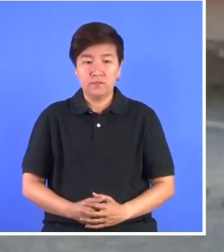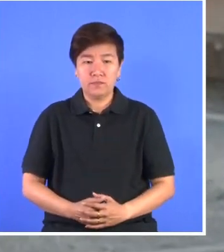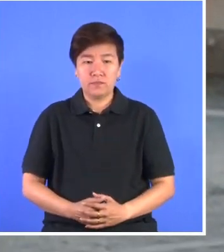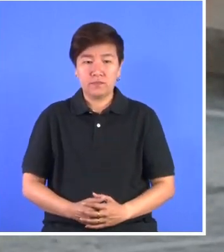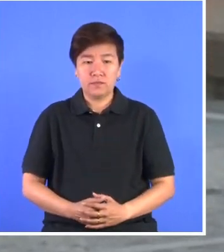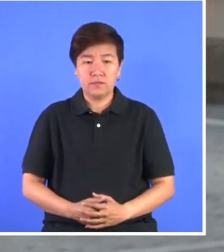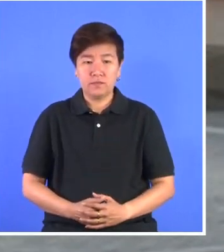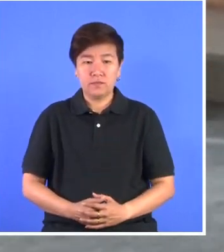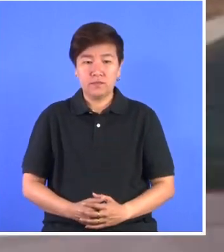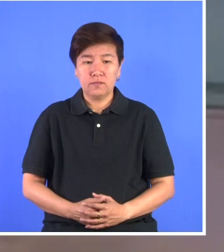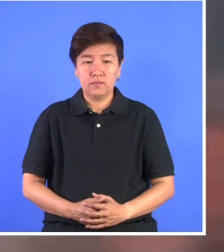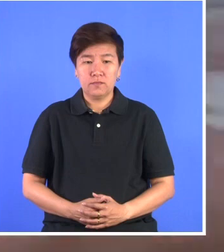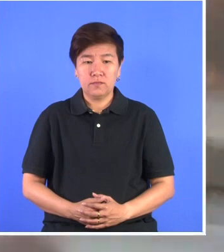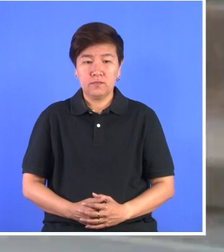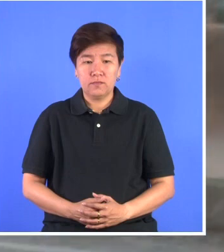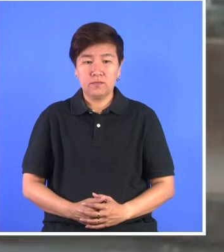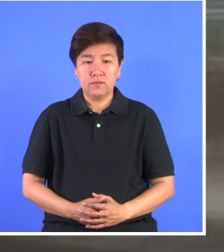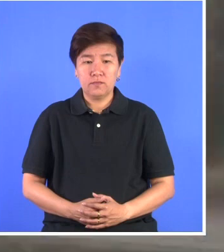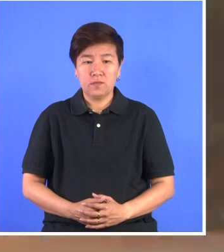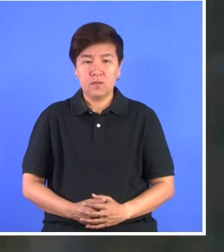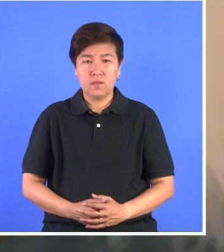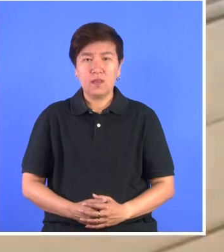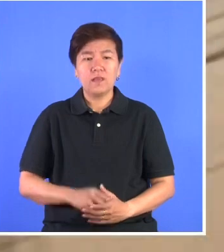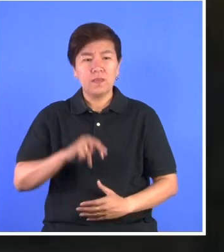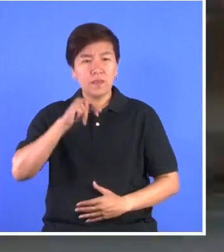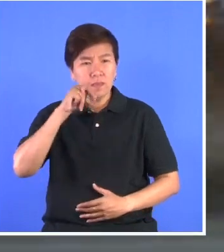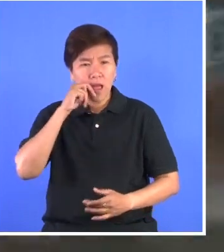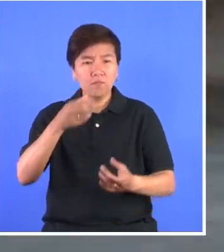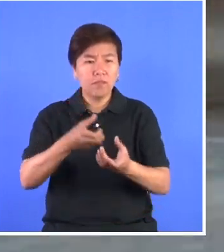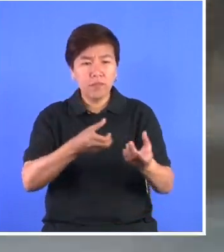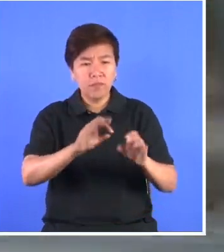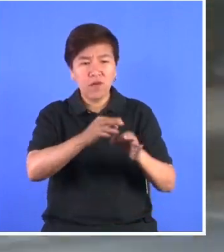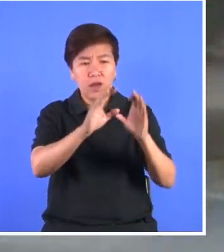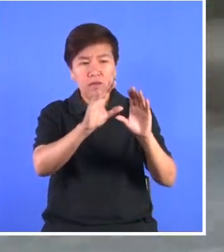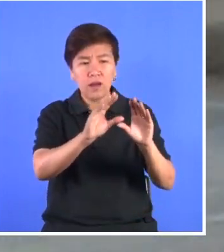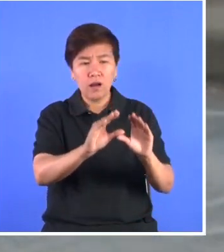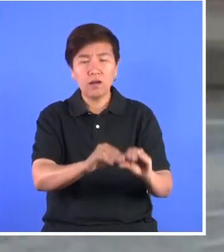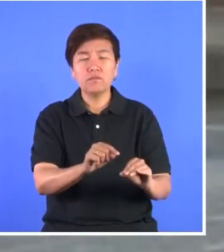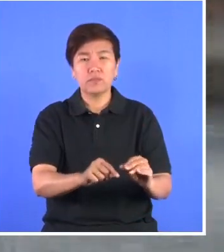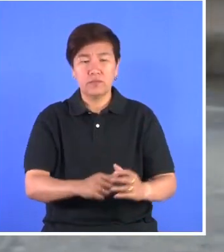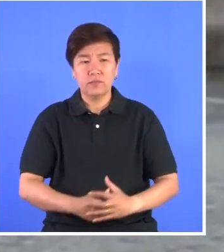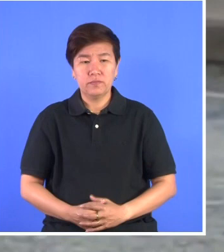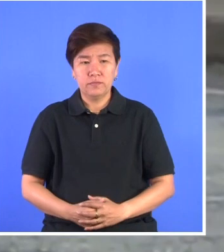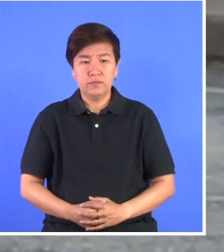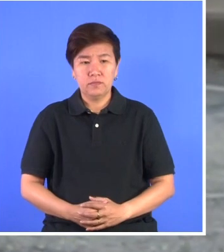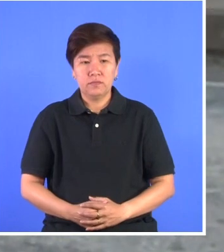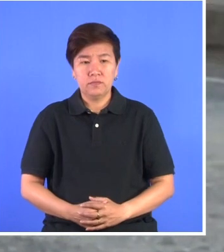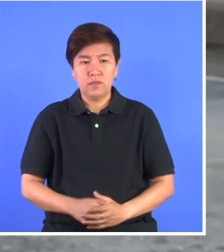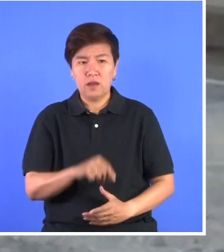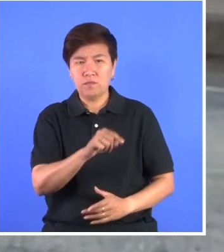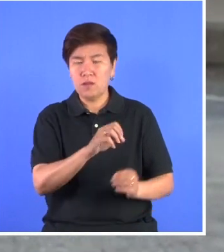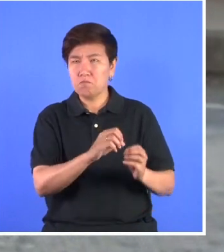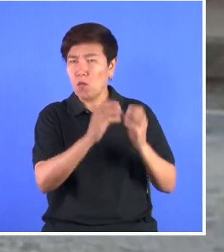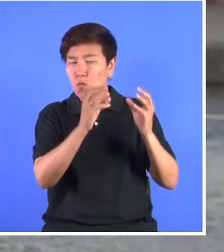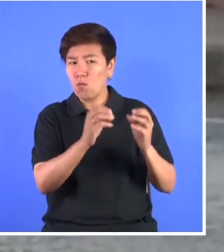อนที่เกิดเหตุเนี่ยมีคนเขาเข้าไปดับเพลิงไว้ได้นะคะตอนที่จะเข้าไปนี่ก็มีจังหวะปุ้มขึ้นมาระเบิดด้วยระเบิดอยู่เป็นระยะ